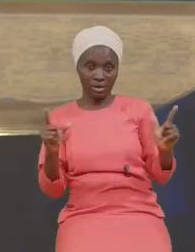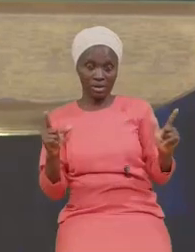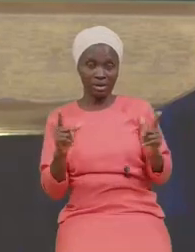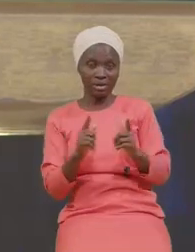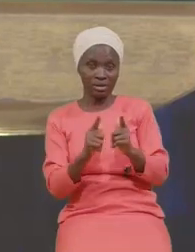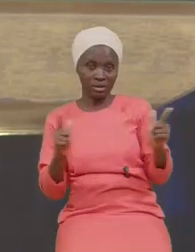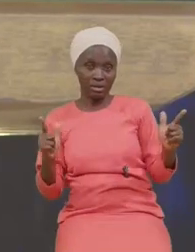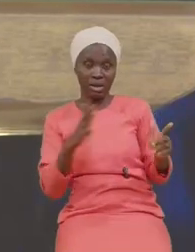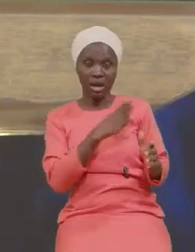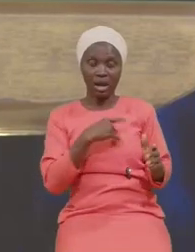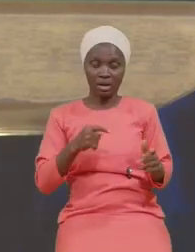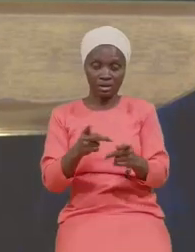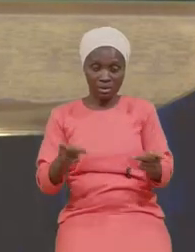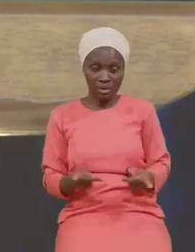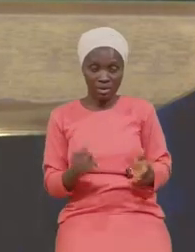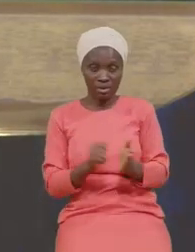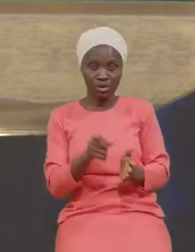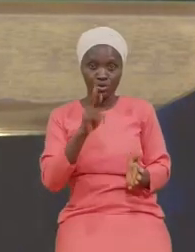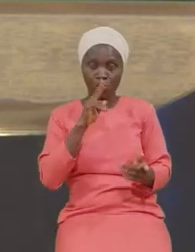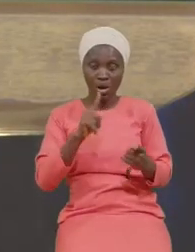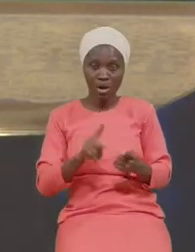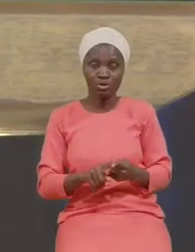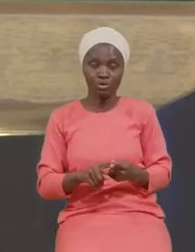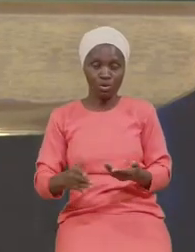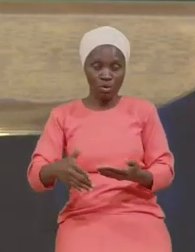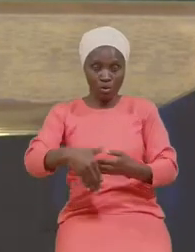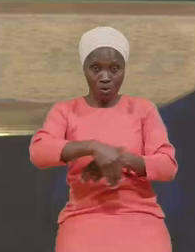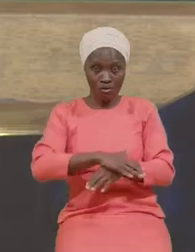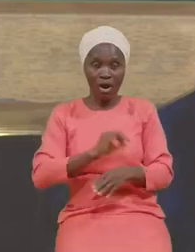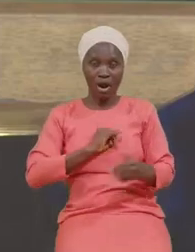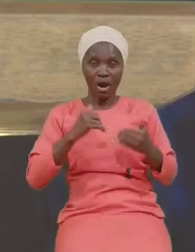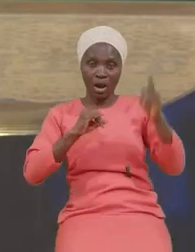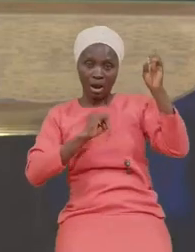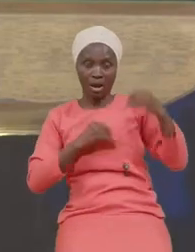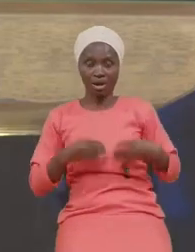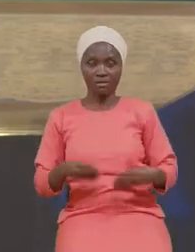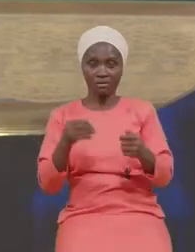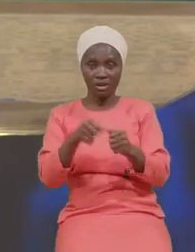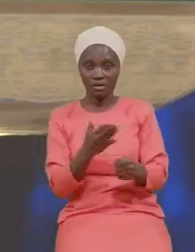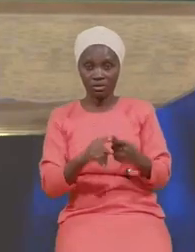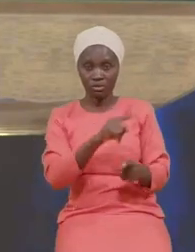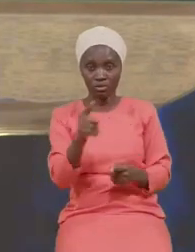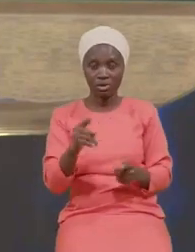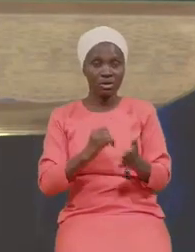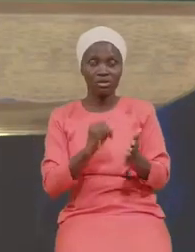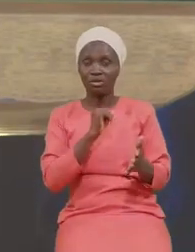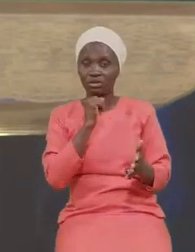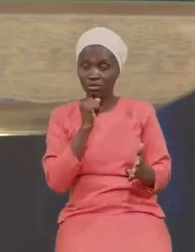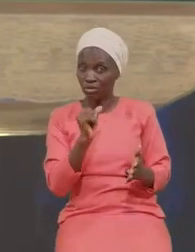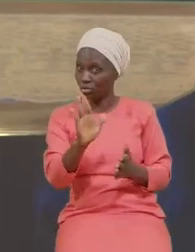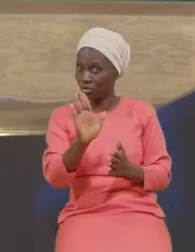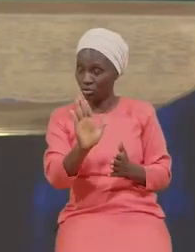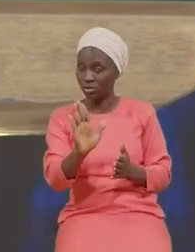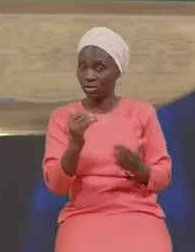le territoire a conquérir à couvrir je vous ai tout donné cela n'est pas à vous maintenant parce que vos